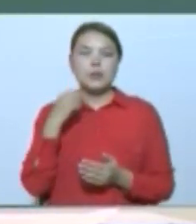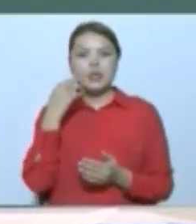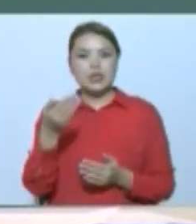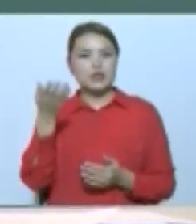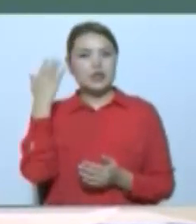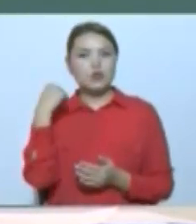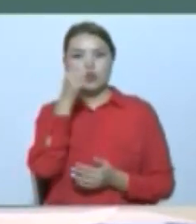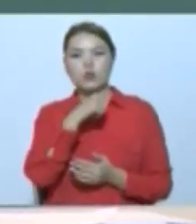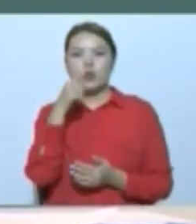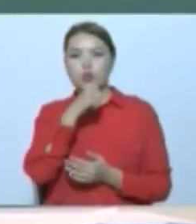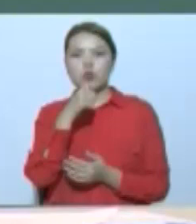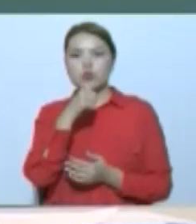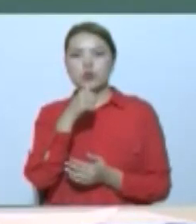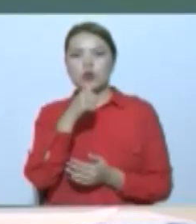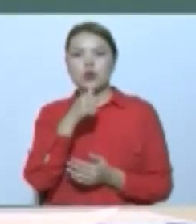бұрын